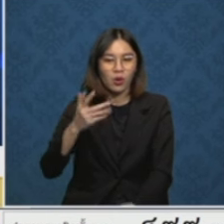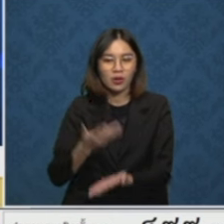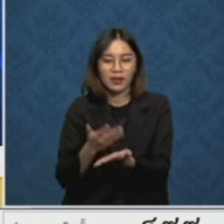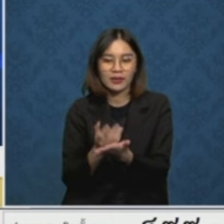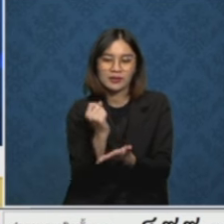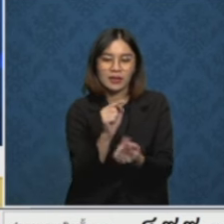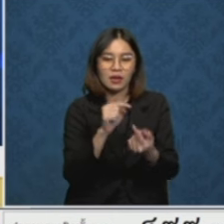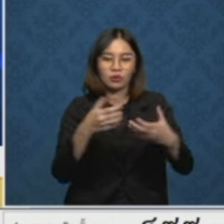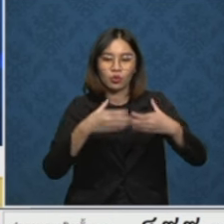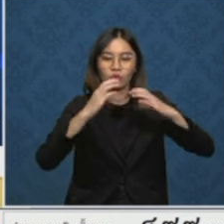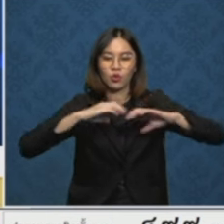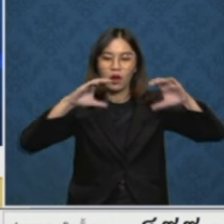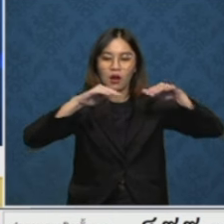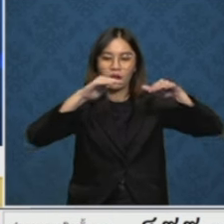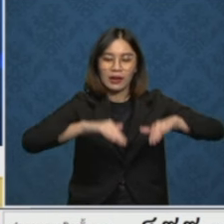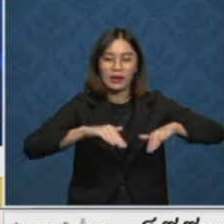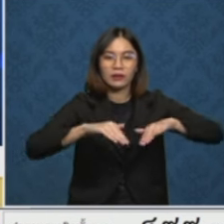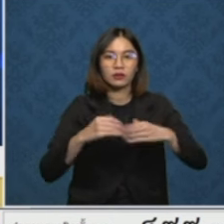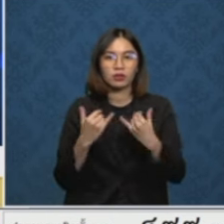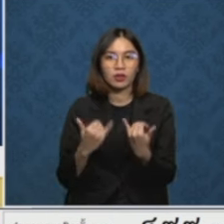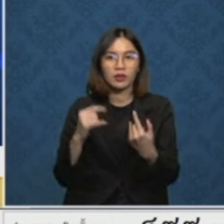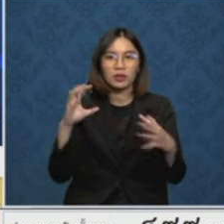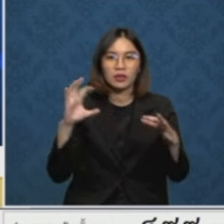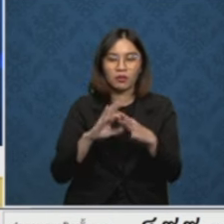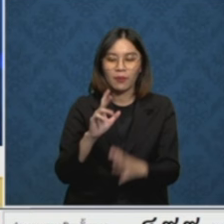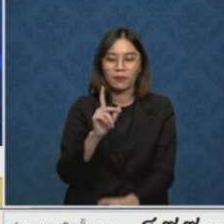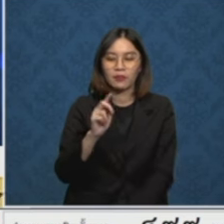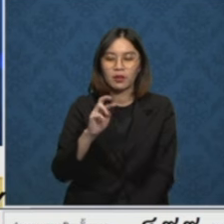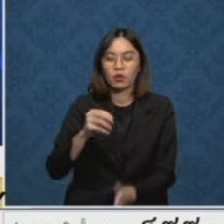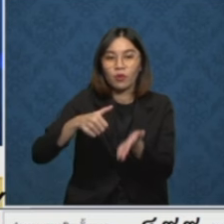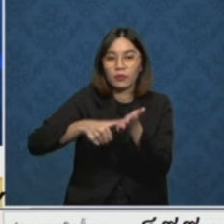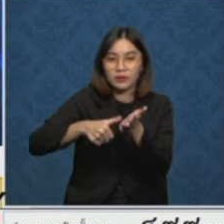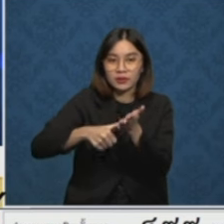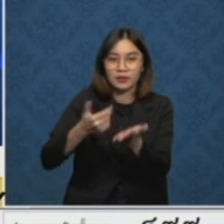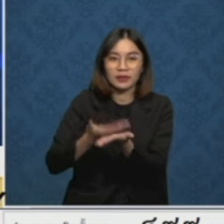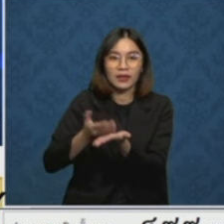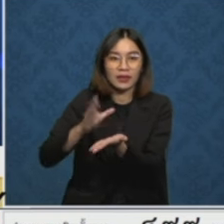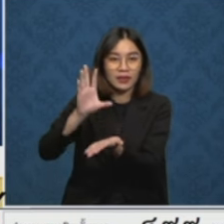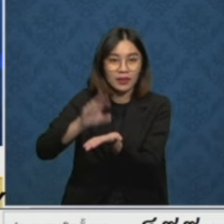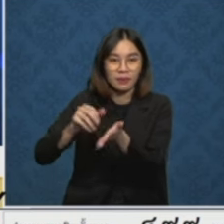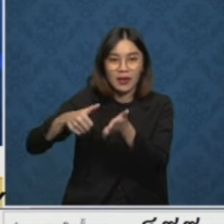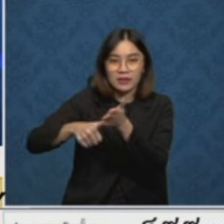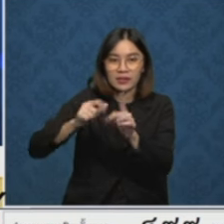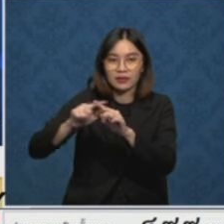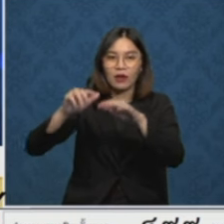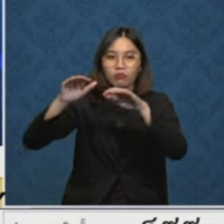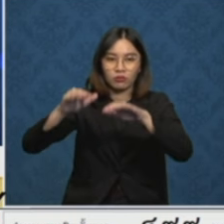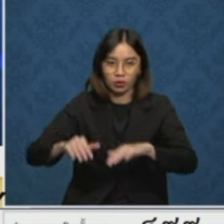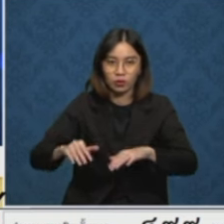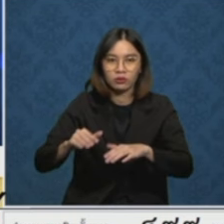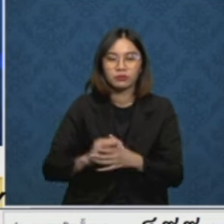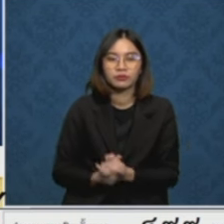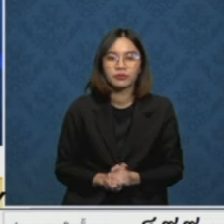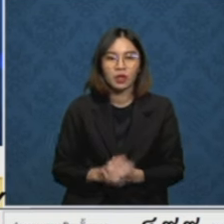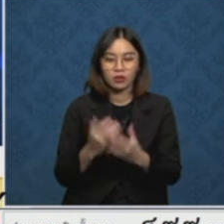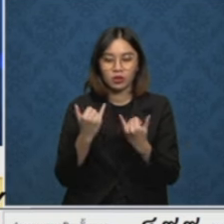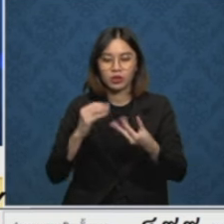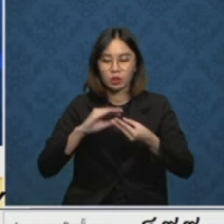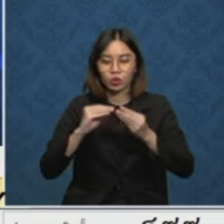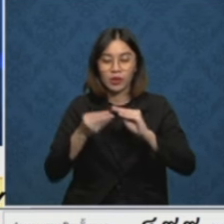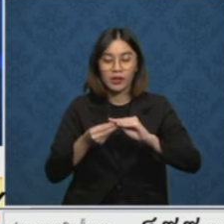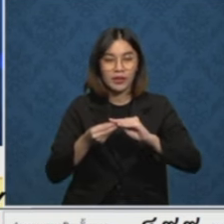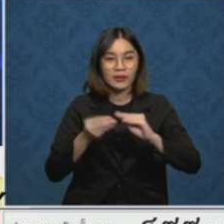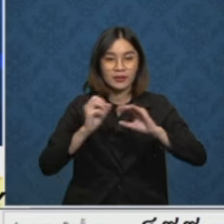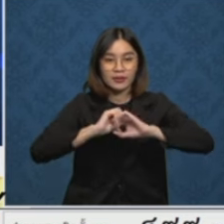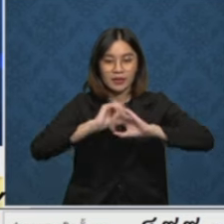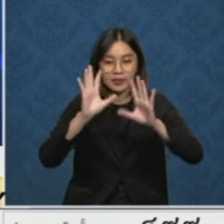งตอนนี้แล้วก็เรื่องของกรมสรรพสามิตที่จะจัดเก็บภาษีสรรพสามิตได้ลดลงนะคะตอนนี้ตัวเลขทางการ